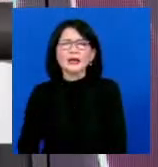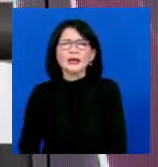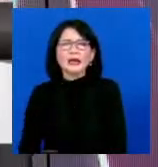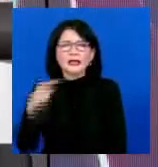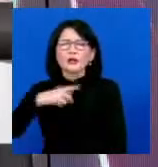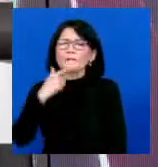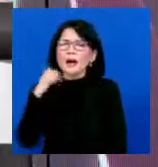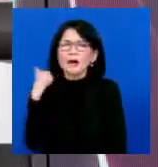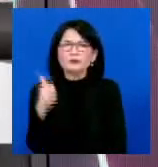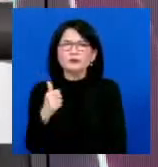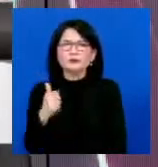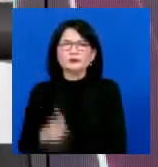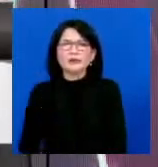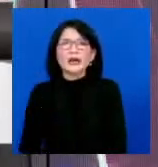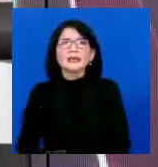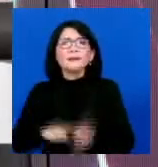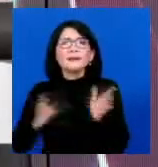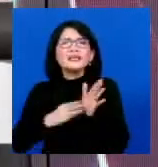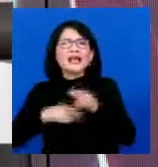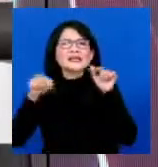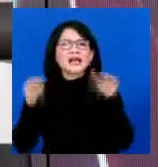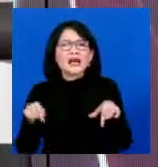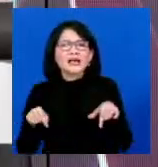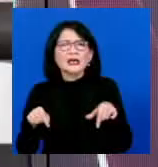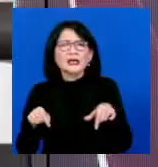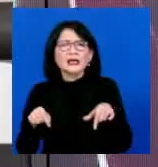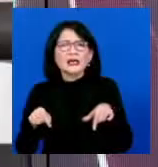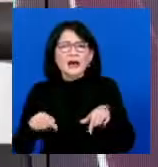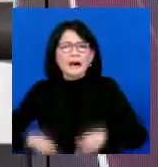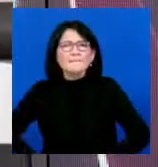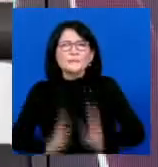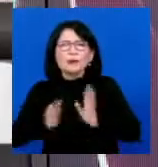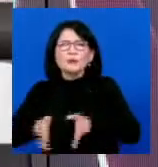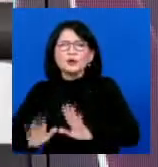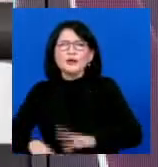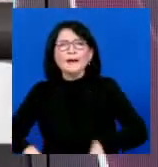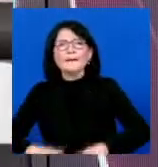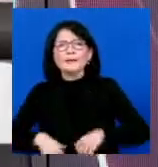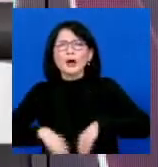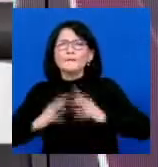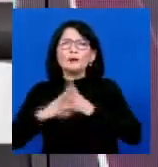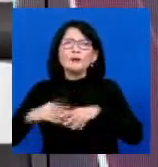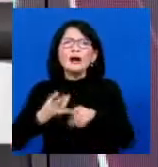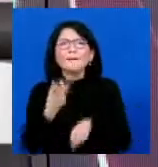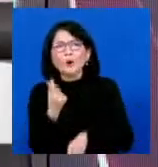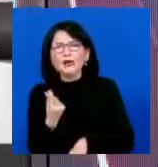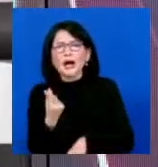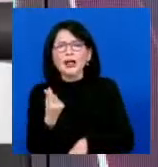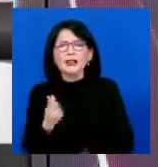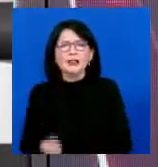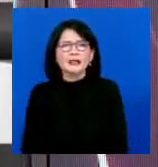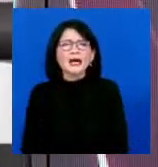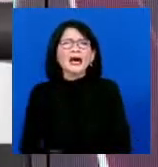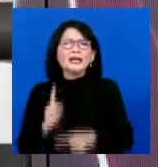kita orang Maluku cuma persoalan selama ini infrastruktur pangkapannya kemudian permodalannya kemudian